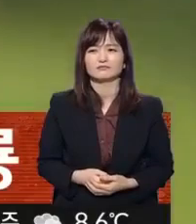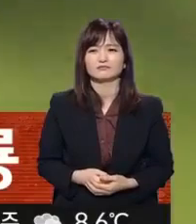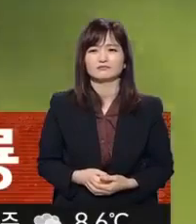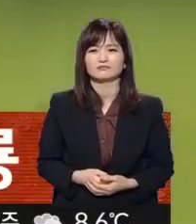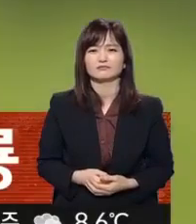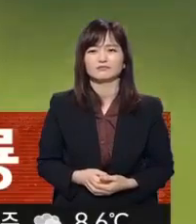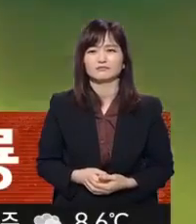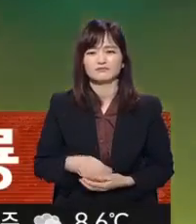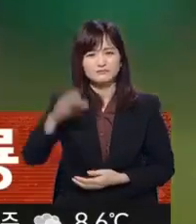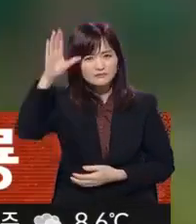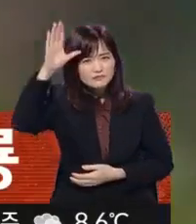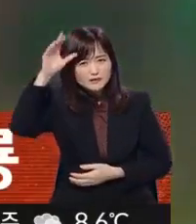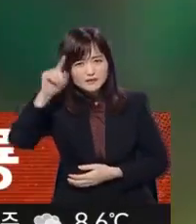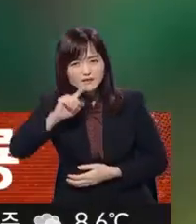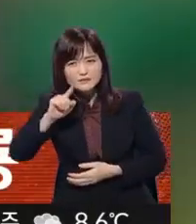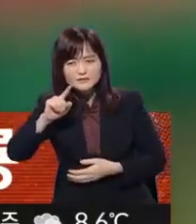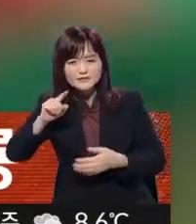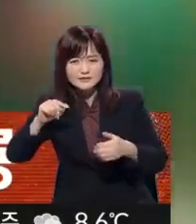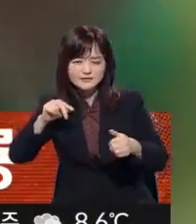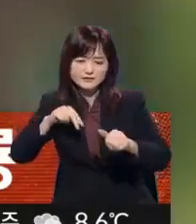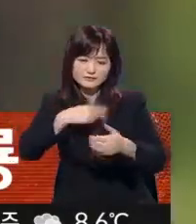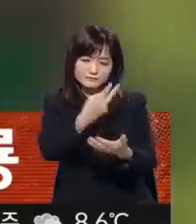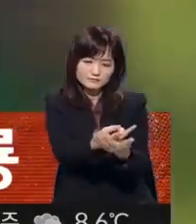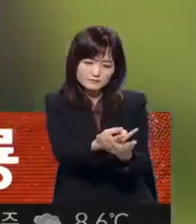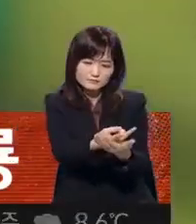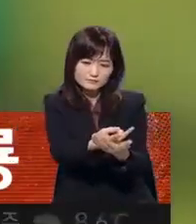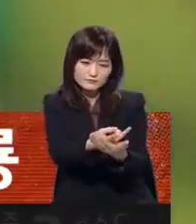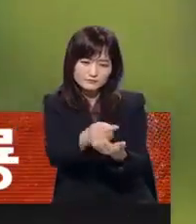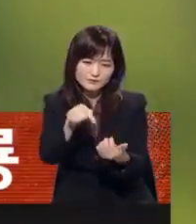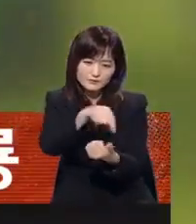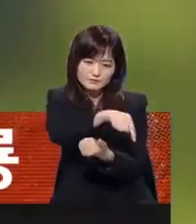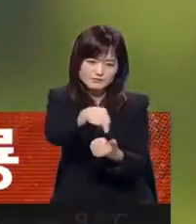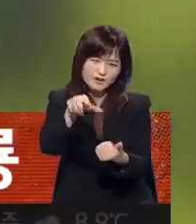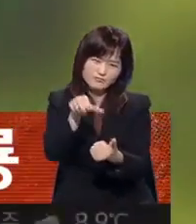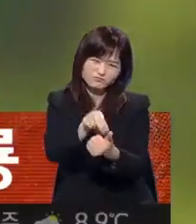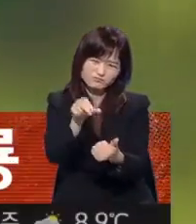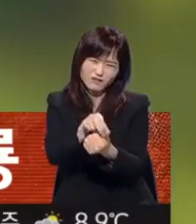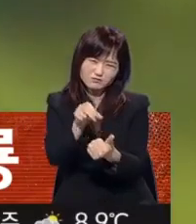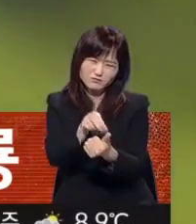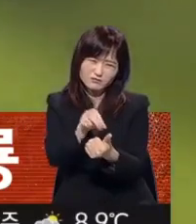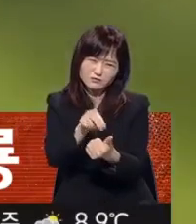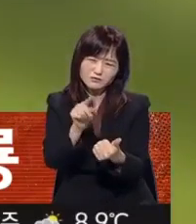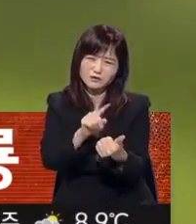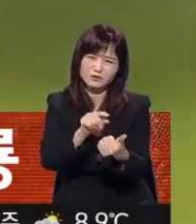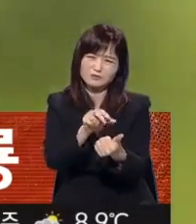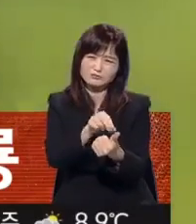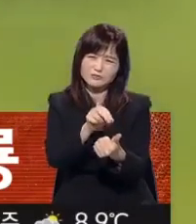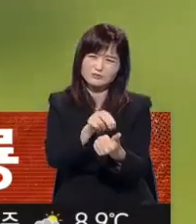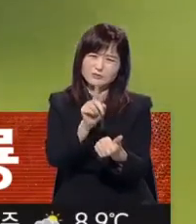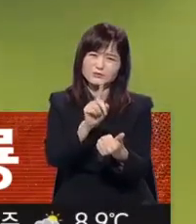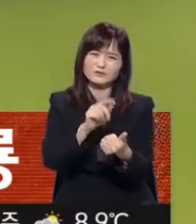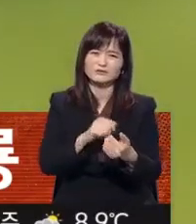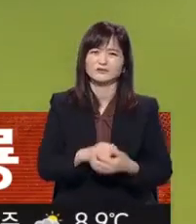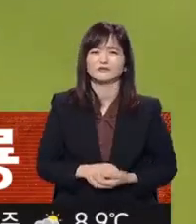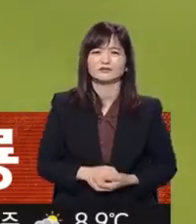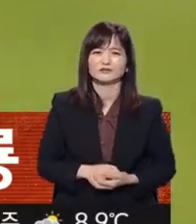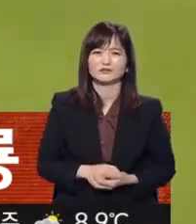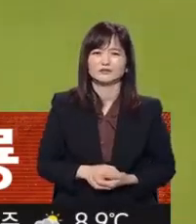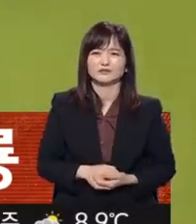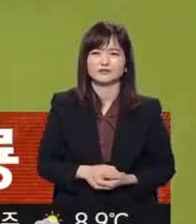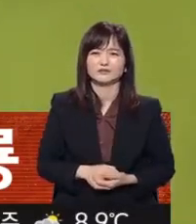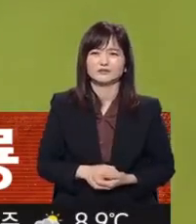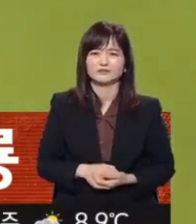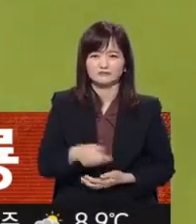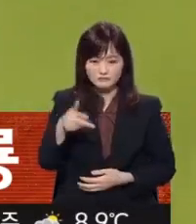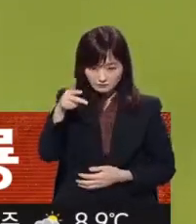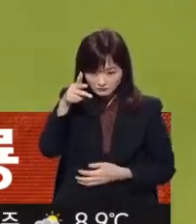네, 야생 본능인지 멈추지 않고 이미 쓰러진 공룡의 목 주변을 마구 물어뜯기까지 합니다. 아니, 웃으면서 볼 게 아닐 것 같은데, 이거? 그래서 이